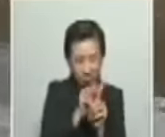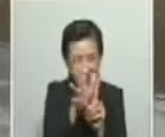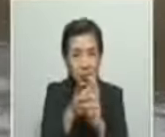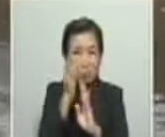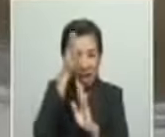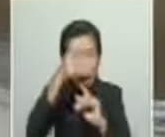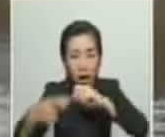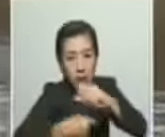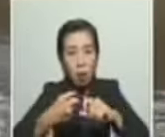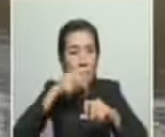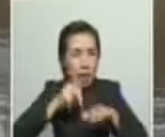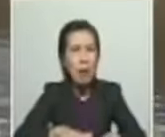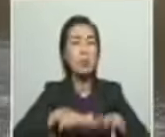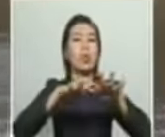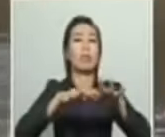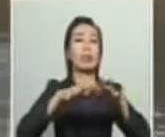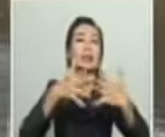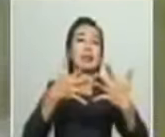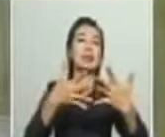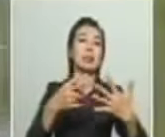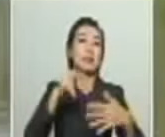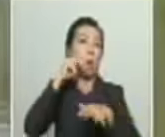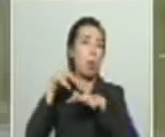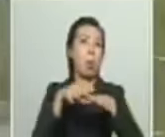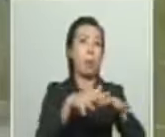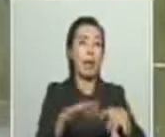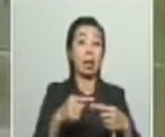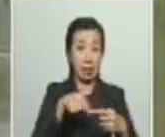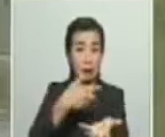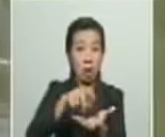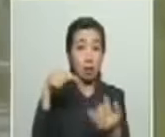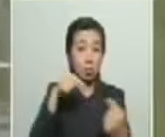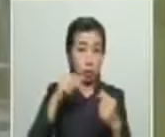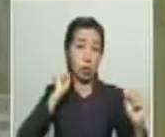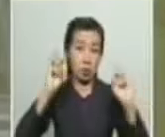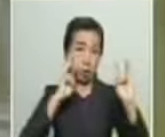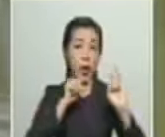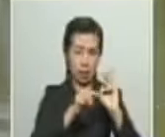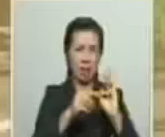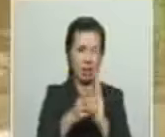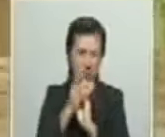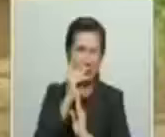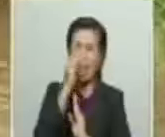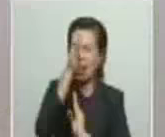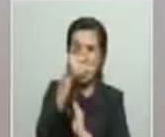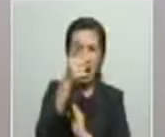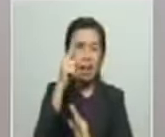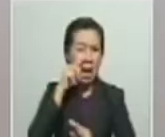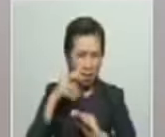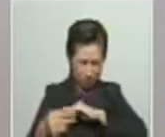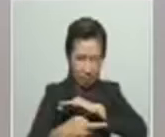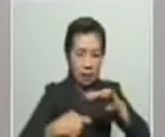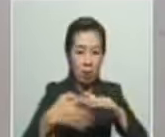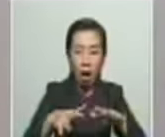าห์เดียวเองอ่ะ อ ีกสัปดาห์เดียวน้ำไม่รอนะนครสวรรค์นะฮะที่ผมว่าเนี่ยนะครับโอ้โหอีกสัปดาห์เดียวน้ำไม่รอฮะ